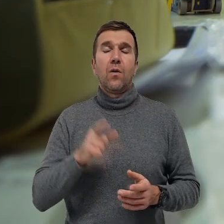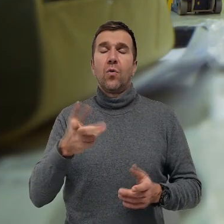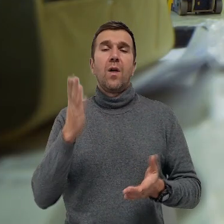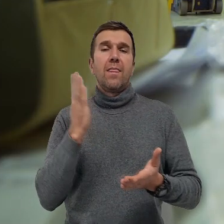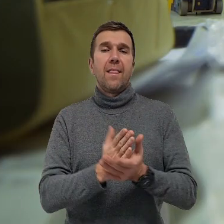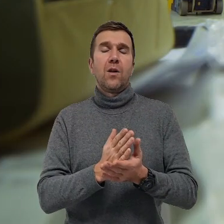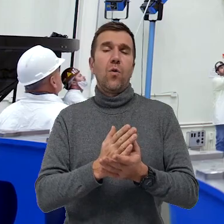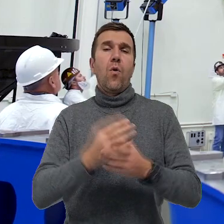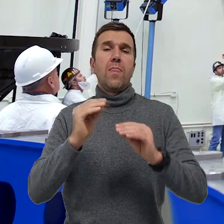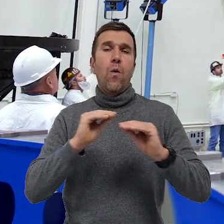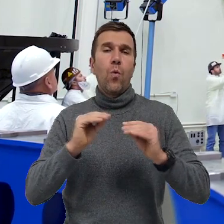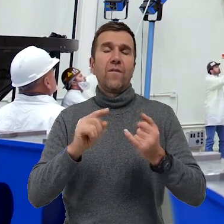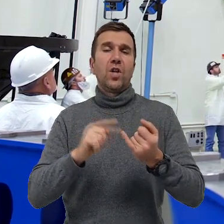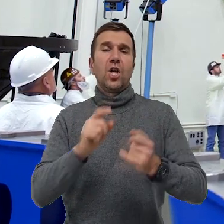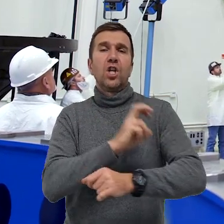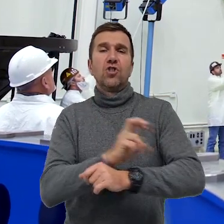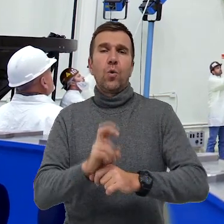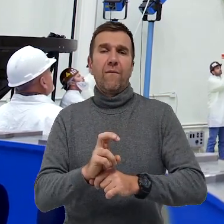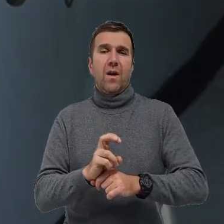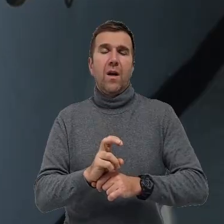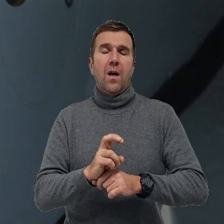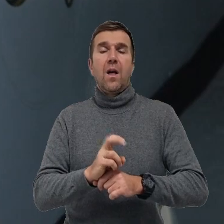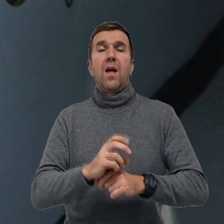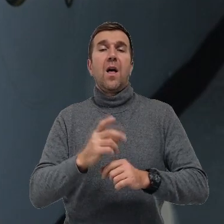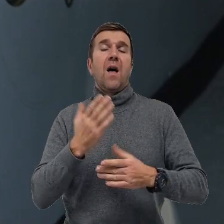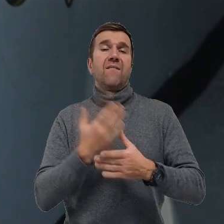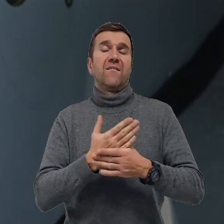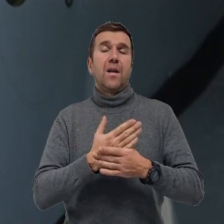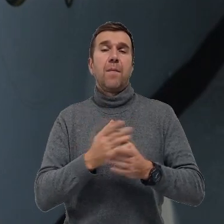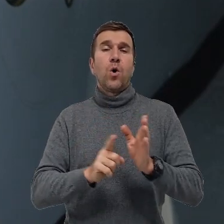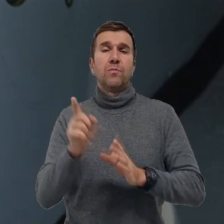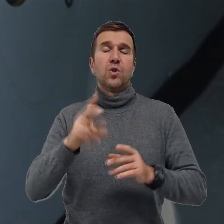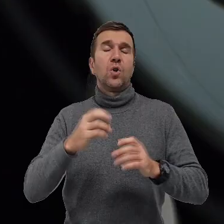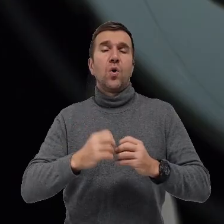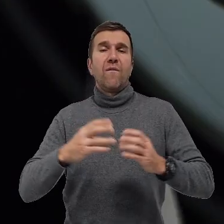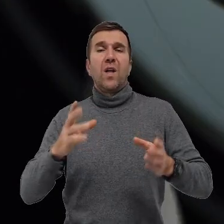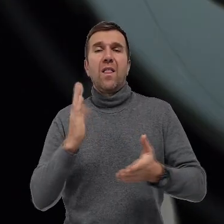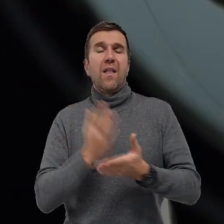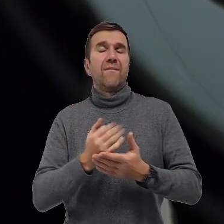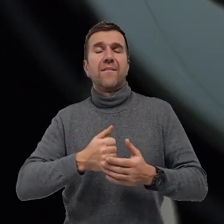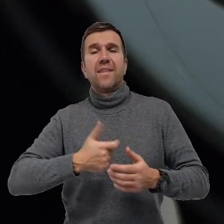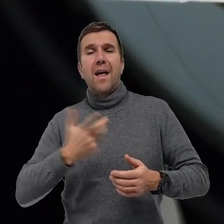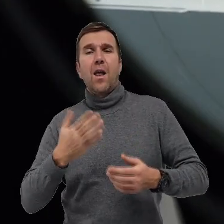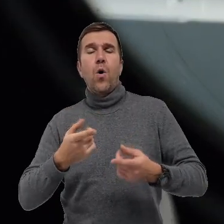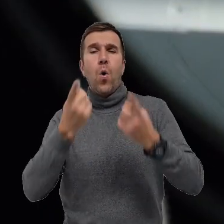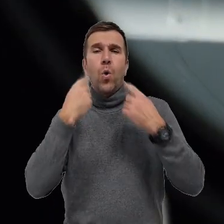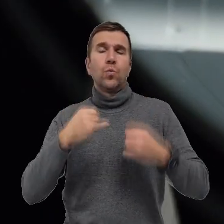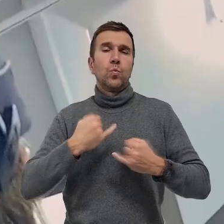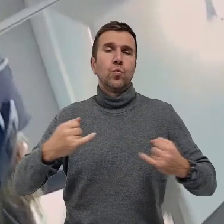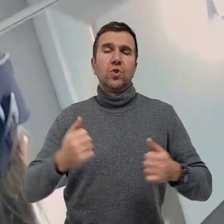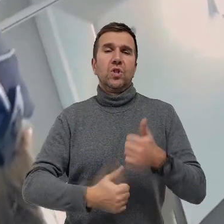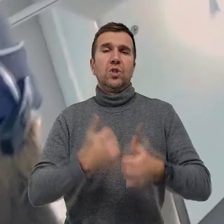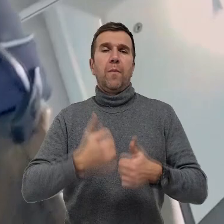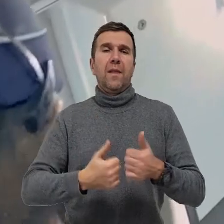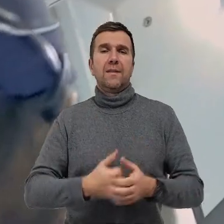To nie tylko naukowcy i inżynierowie. Branża kosmiczna stwarza szanse dla wielu osób o różnych